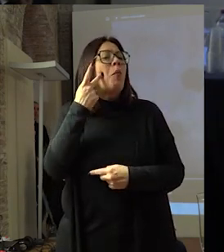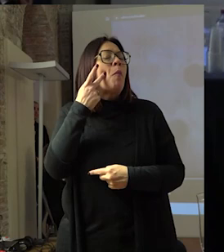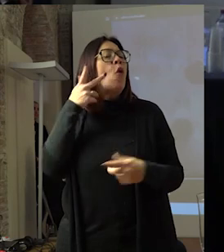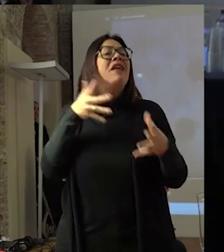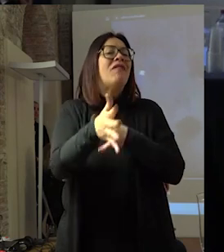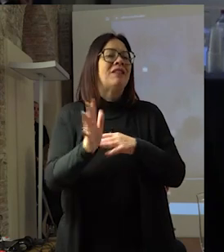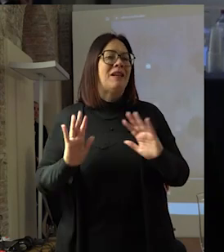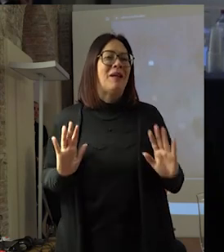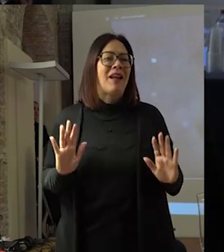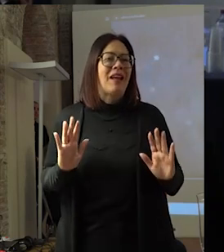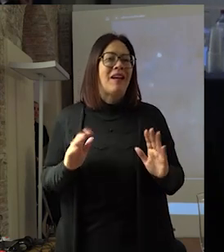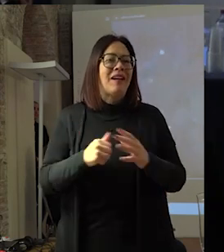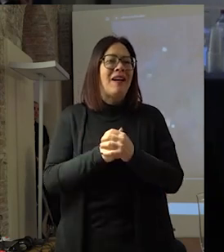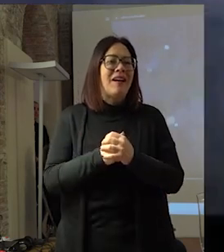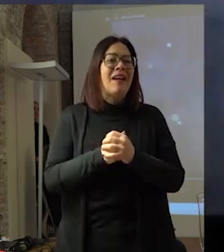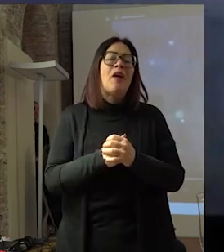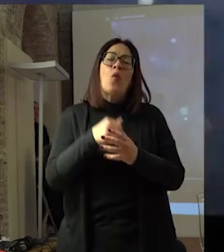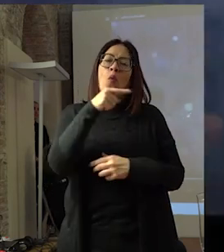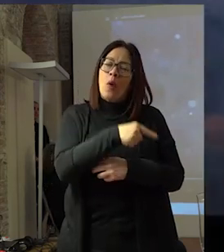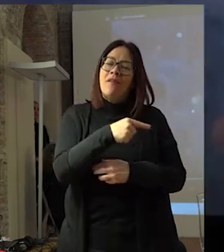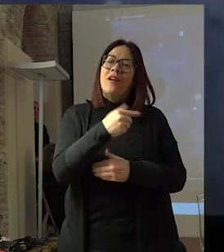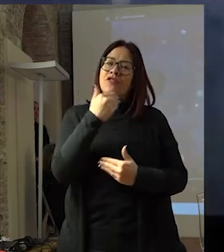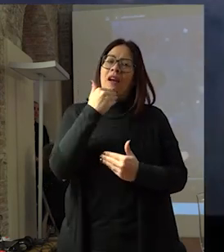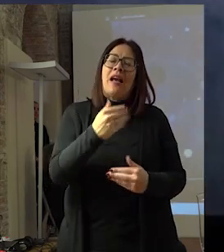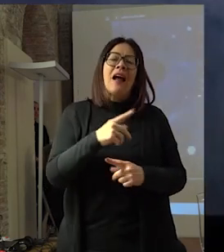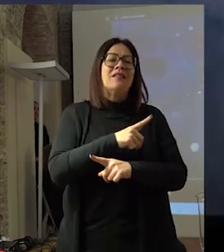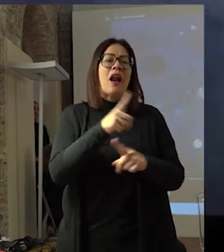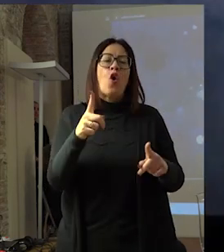fatto partecipare.